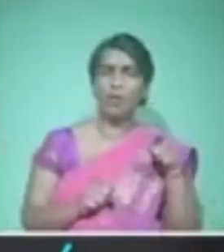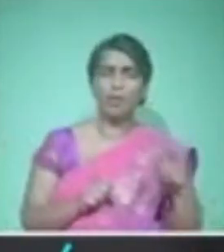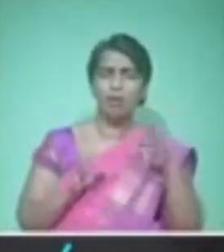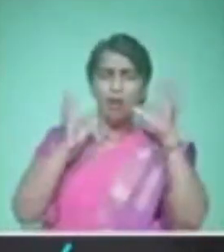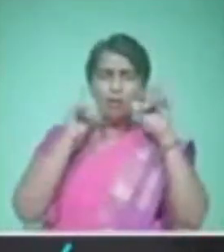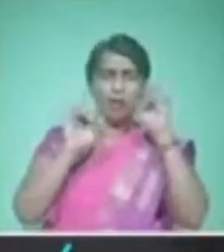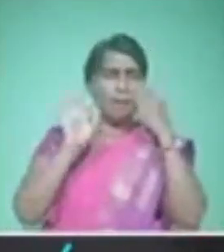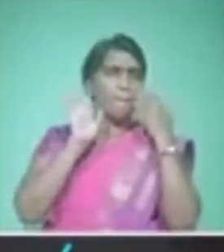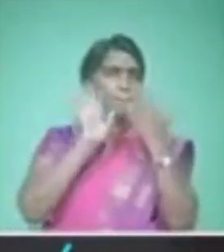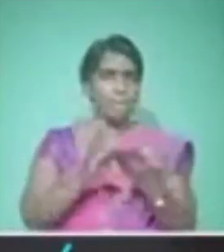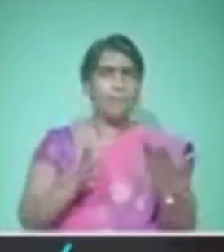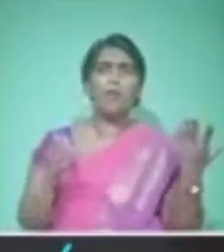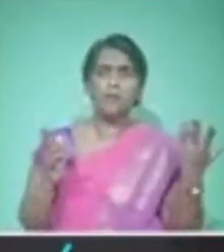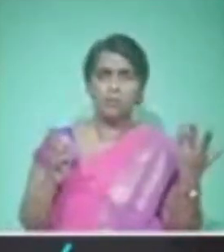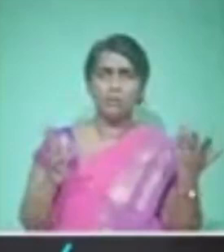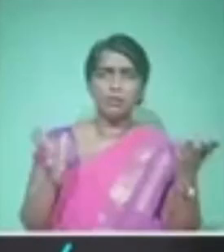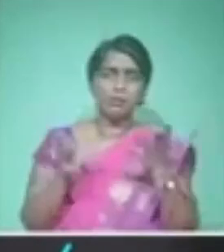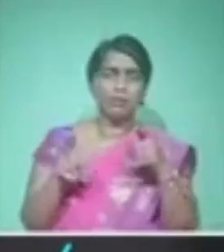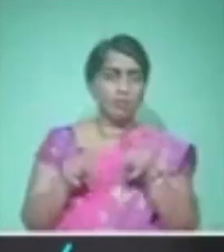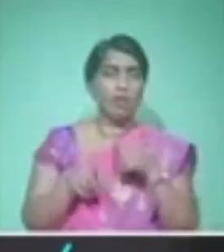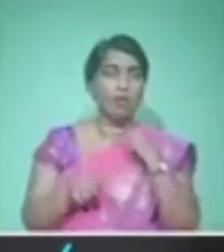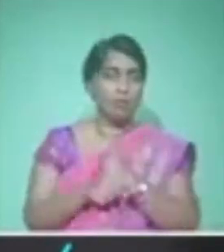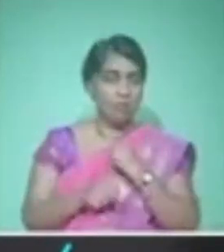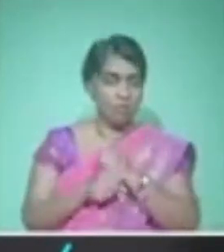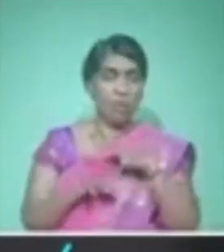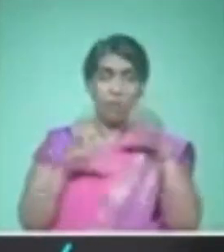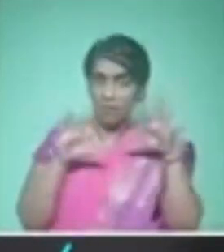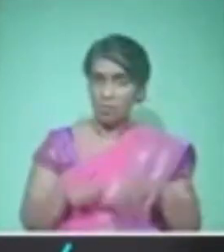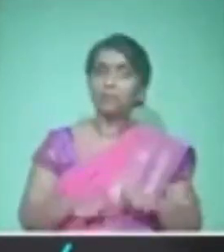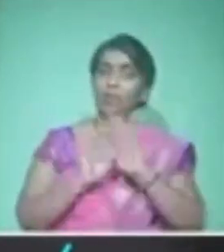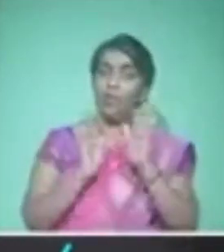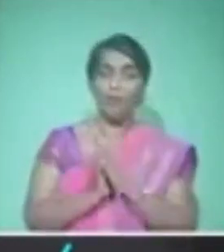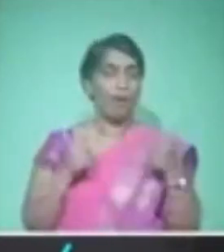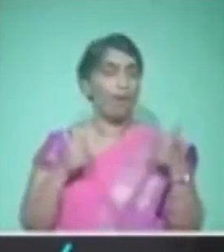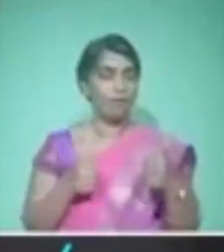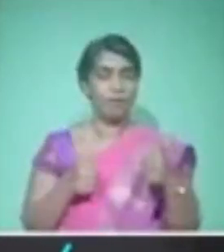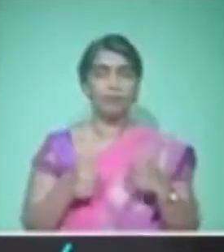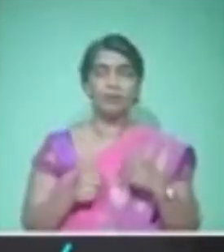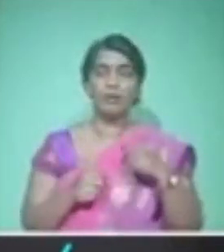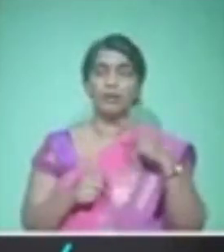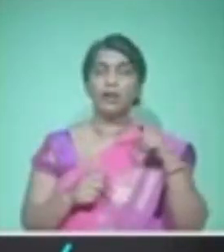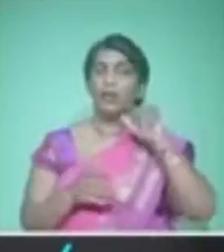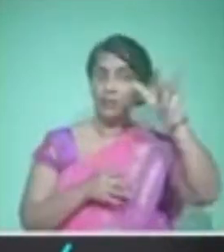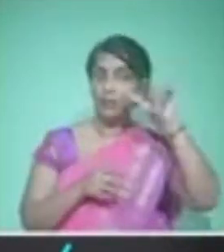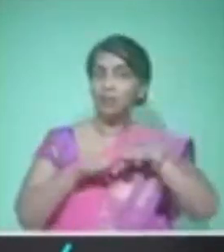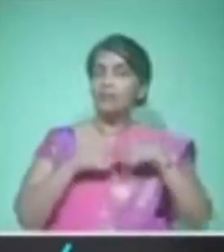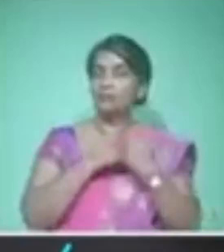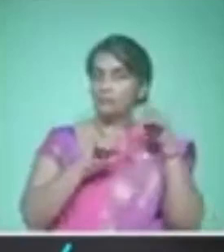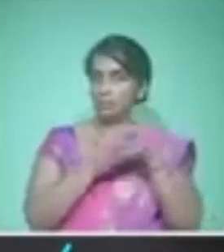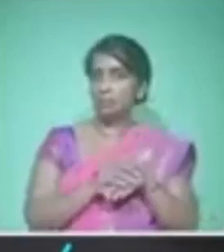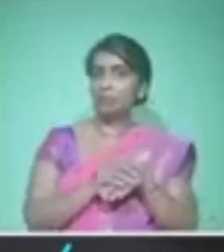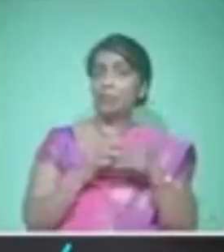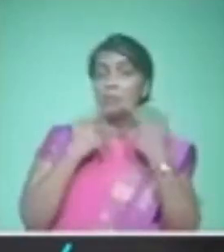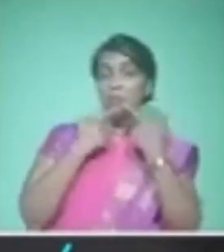එකක්ම වාගෙන ඉන්නවා මේක ගෝමරේපි තියාගෙන හිටියට රජයට මේක අයිති නම් ඔක්කොම හරි කියලා ශ්‍රී ලංකා ගුවන් සේවයත්වයේ ප්‍රශ්නේ තියෙන්නේ